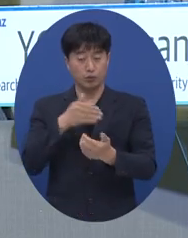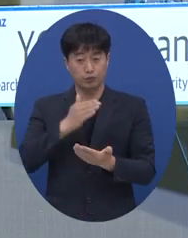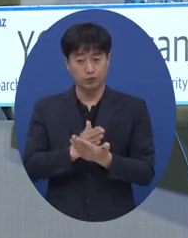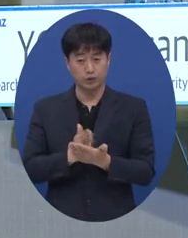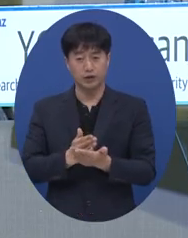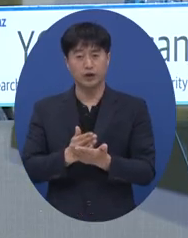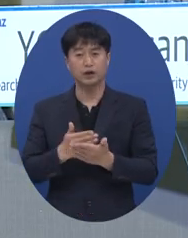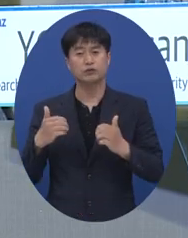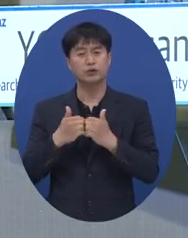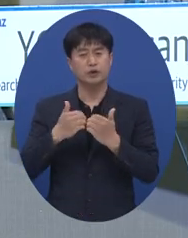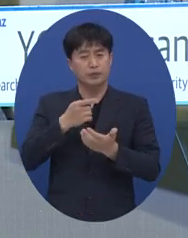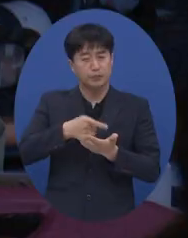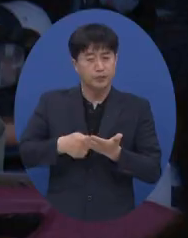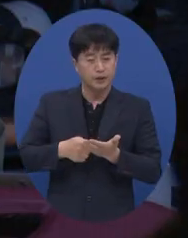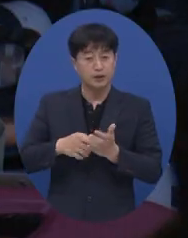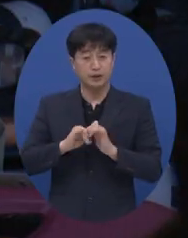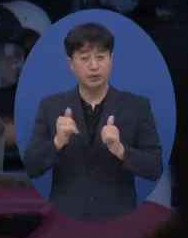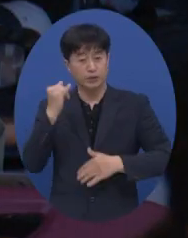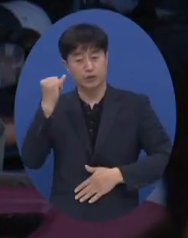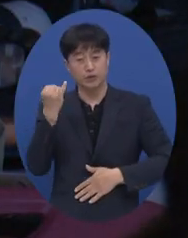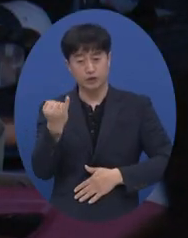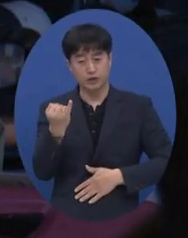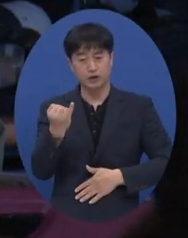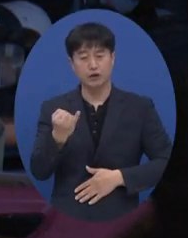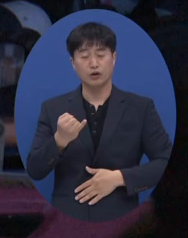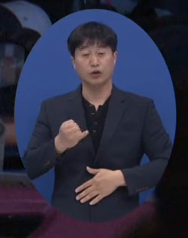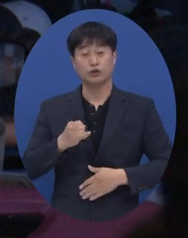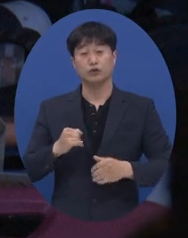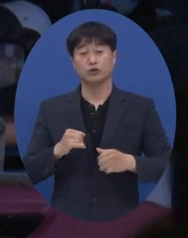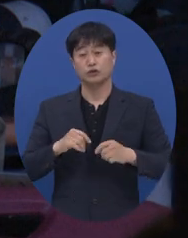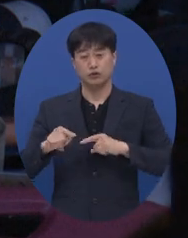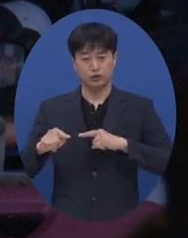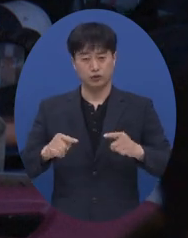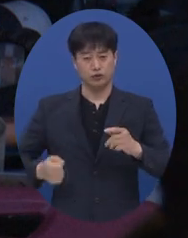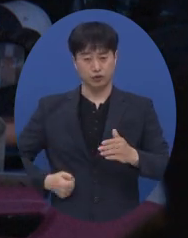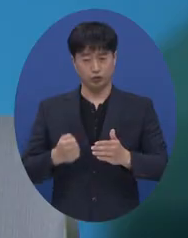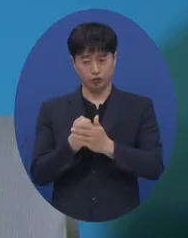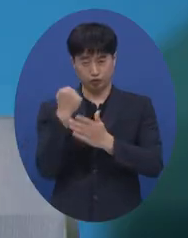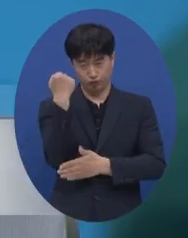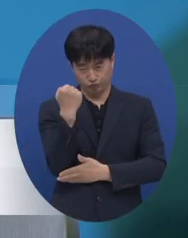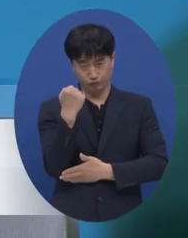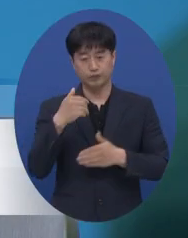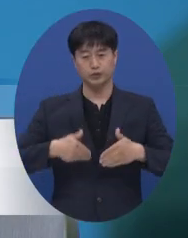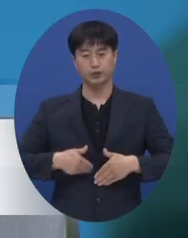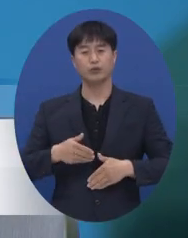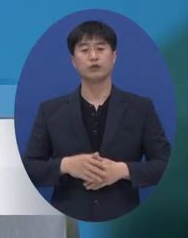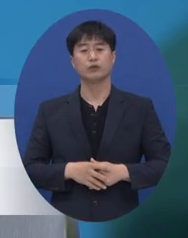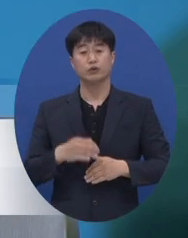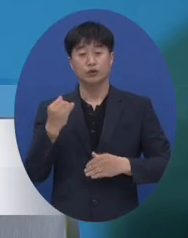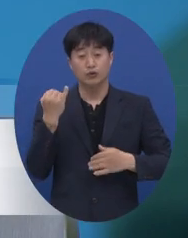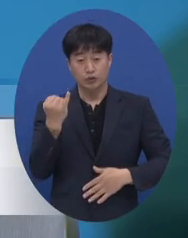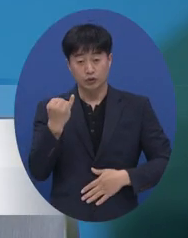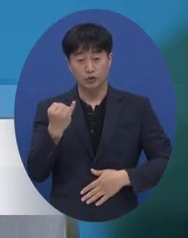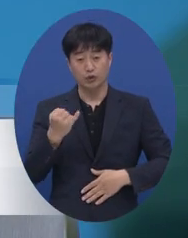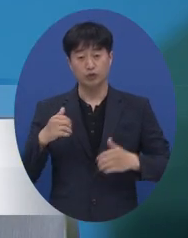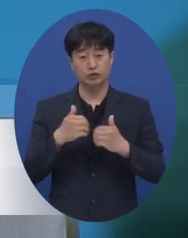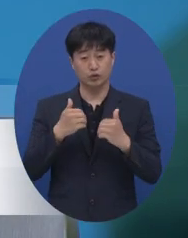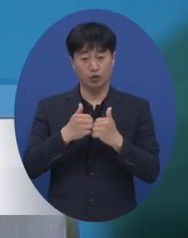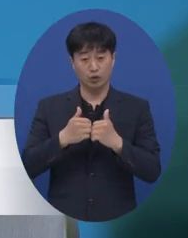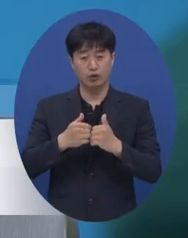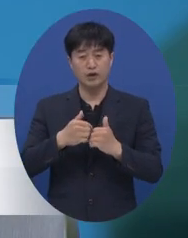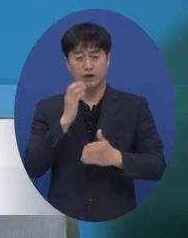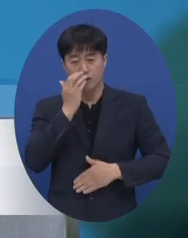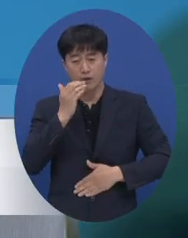전쟁 피해자로 인식된 여성이 정치 결정의 한 축이 되어야 한다고도 강조했습니다. 여성을 항상 전시나 전후의